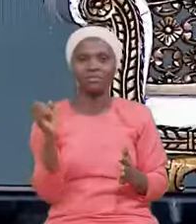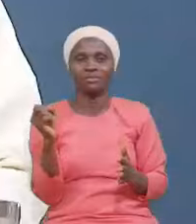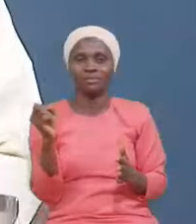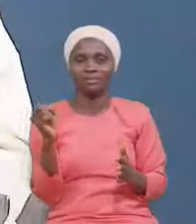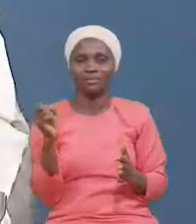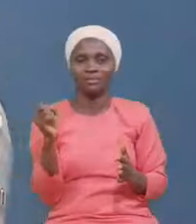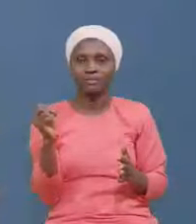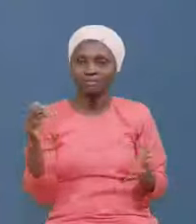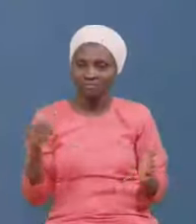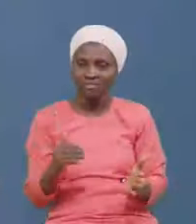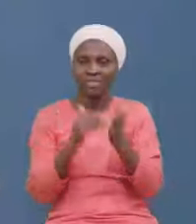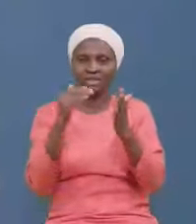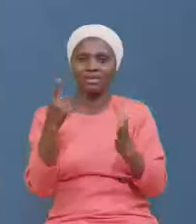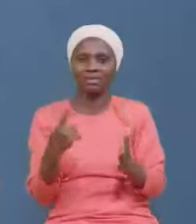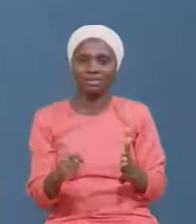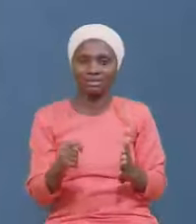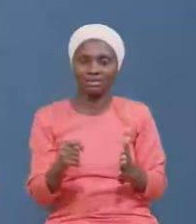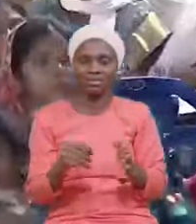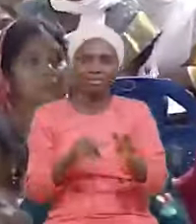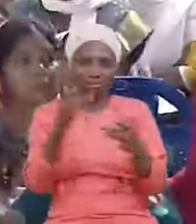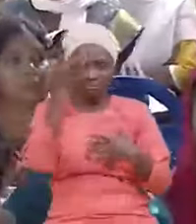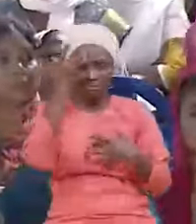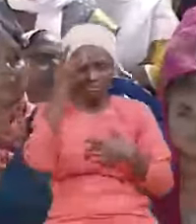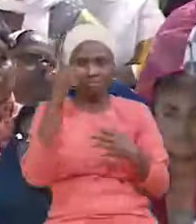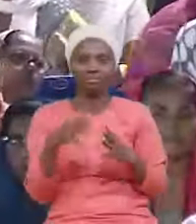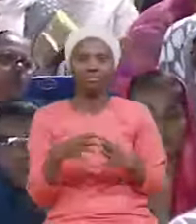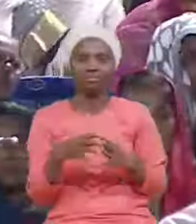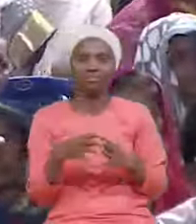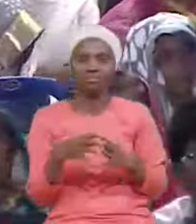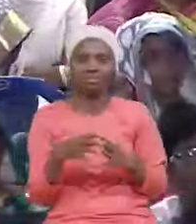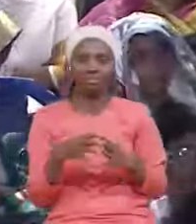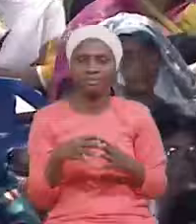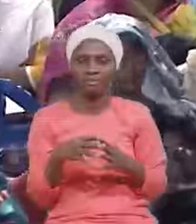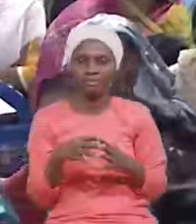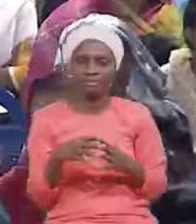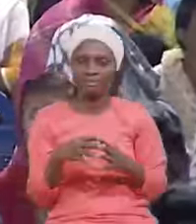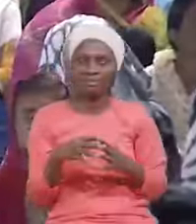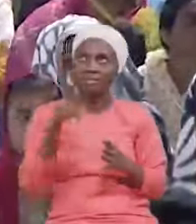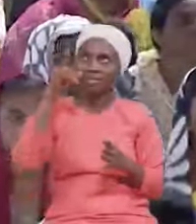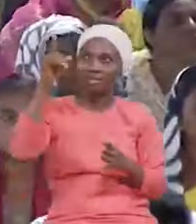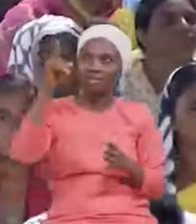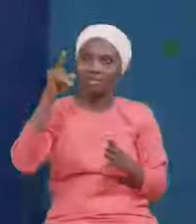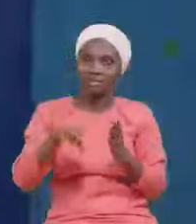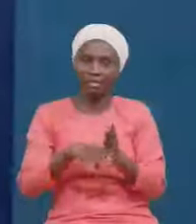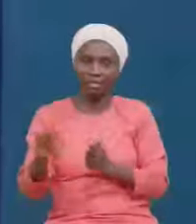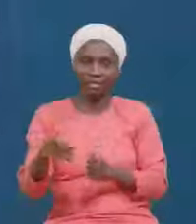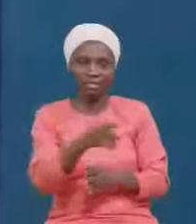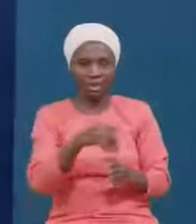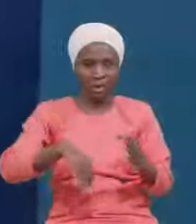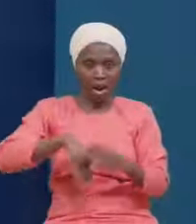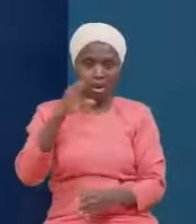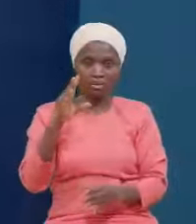విరుద్ధంగా చూస్తున్నాడు. Against the disease. వ్యాధులకు విరుద్ధంగా చూస్తున్నాడు. He says, he cast them